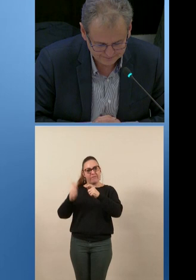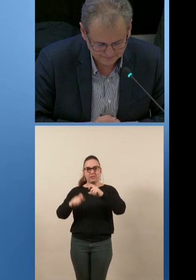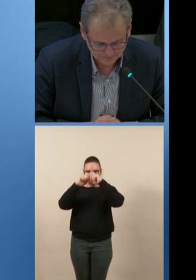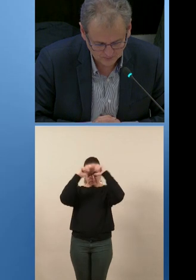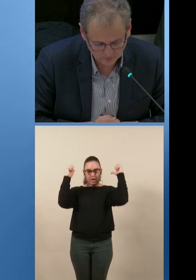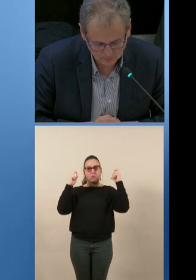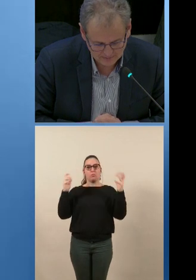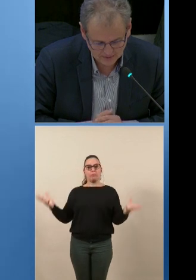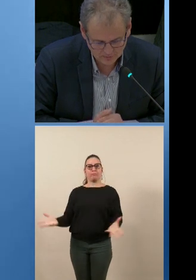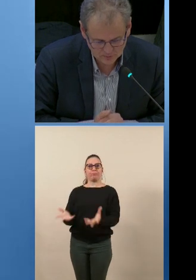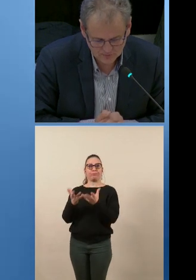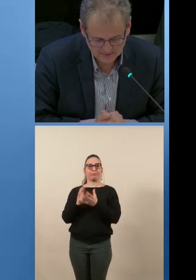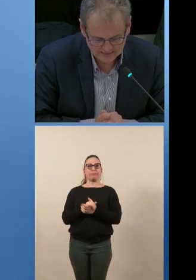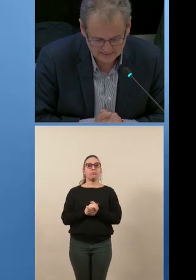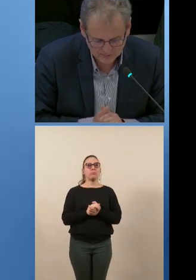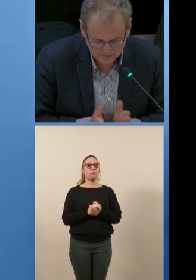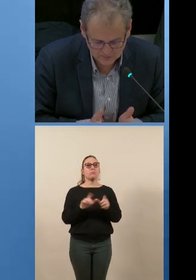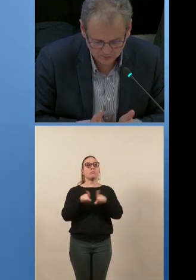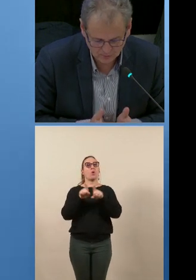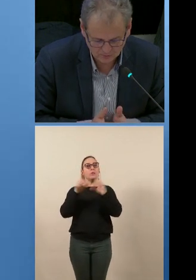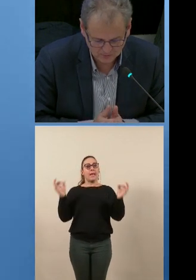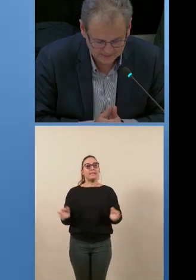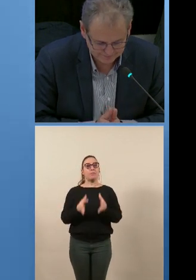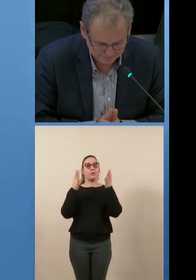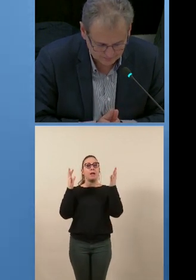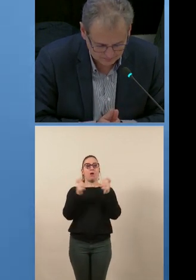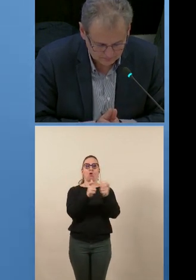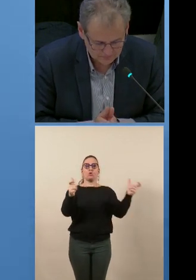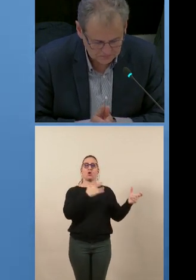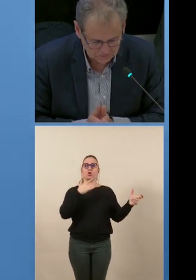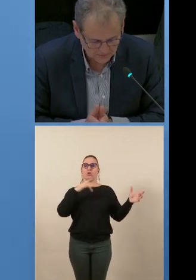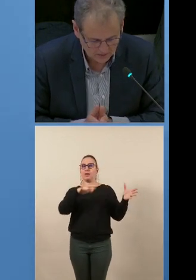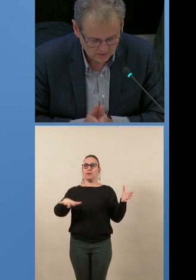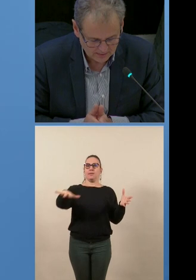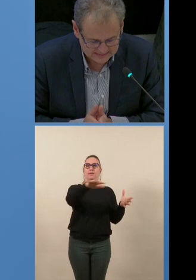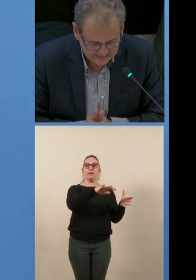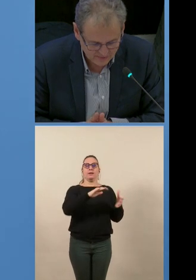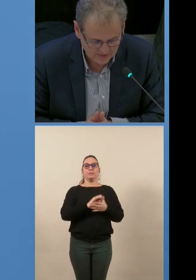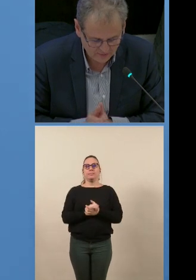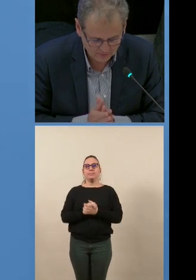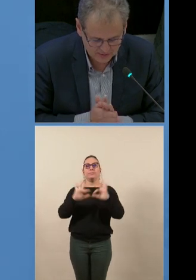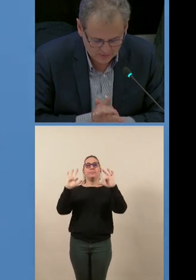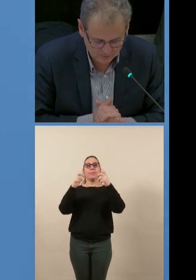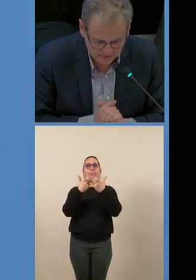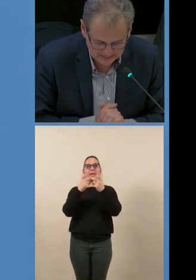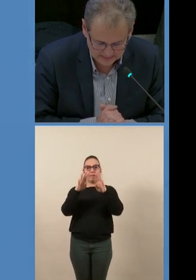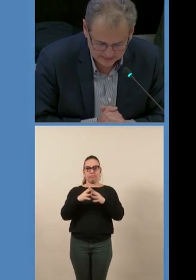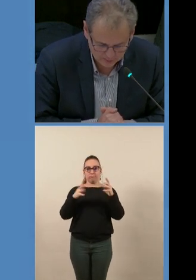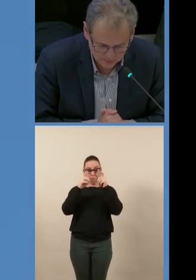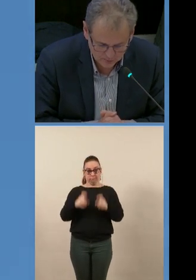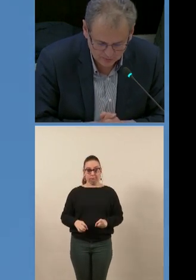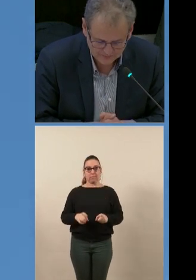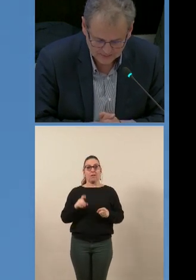personnes de même le soutien exceptionnel au centre de santé la tarification réduite pour la